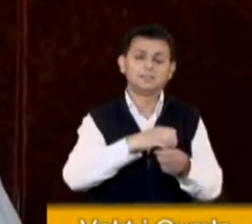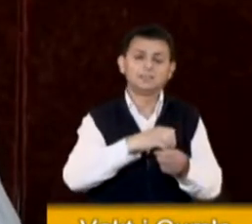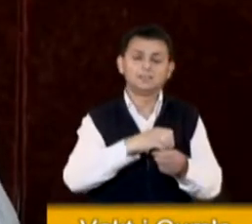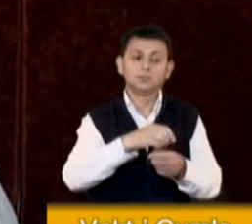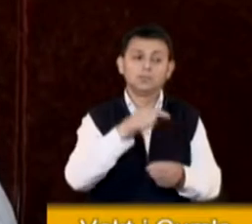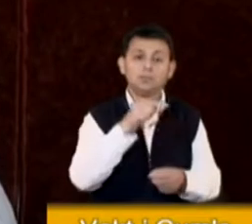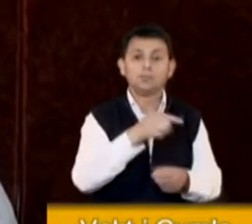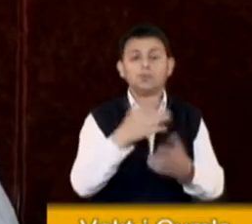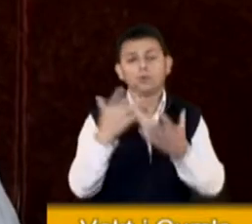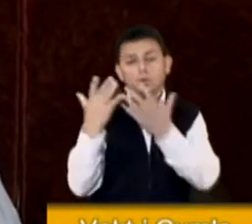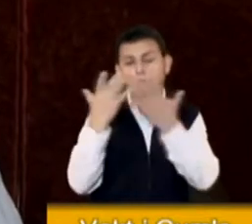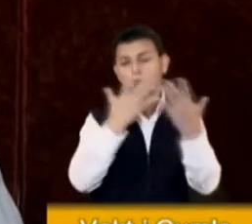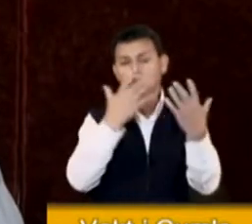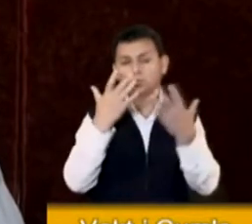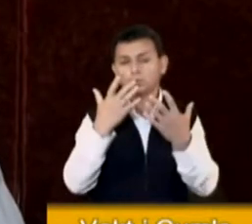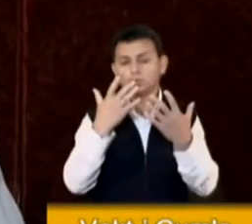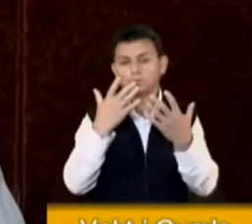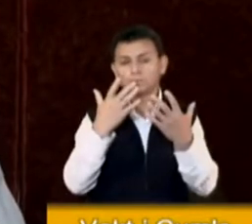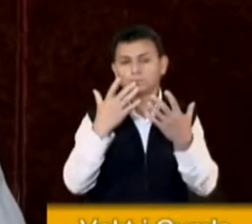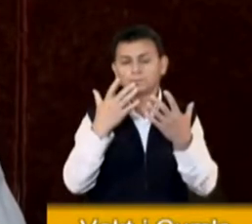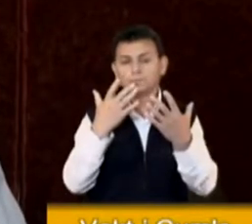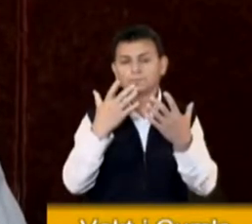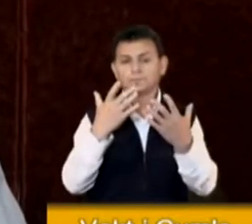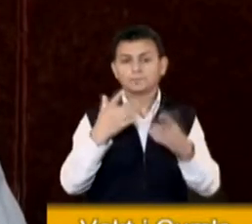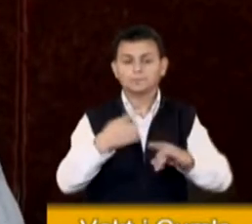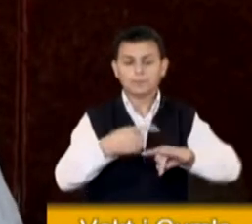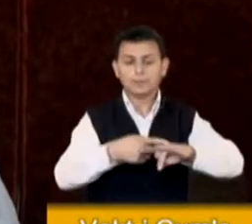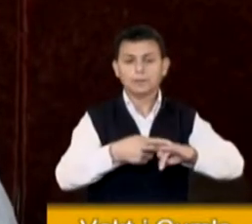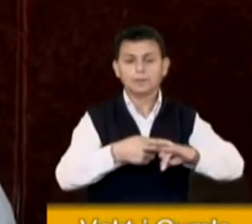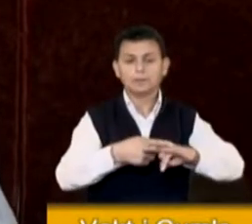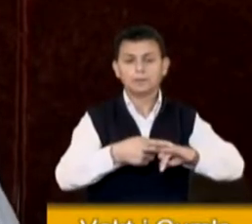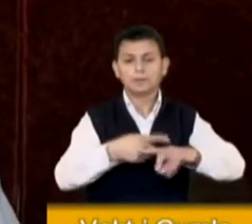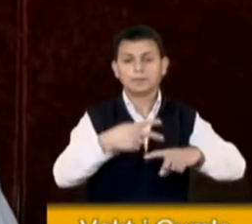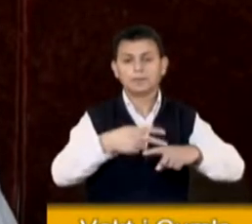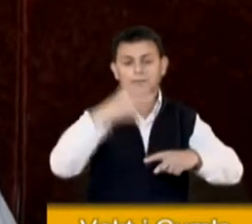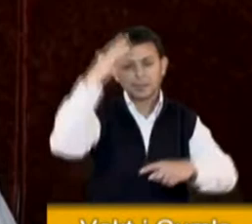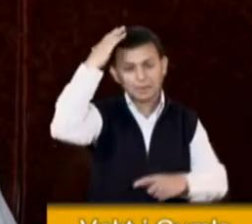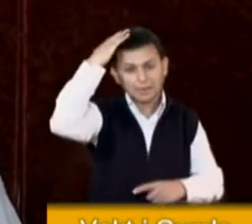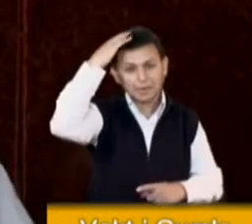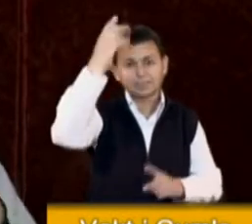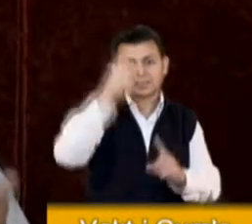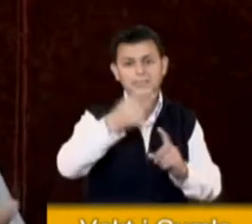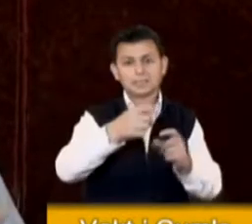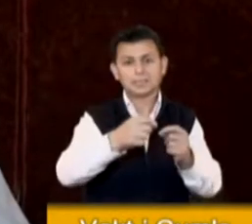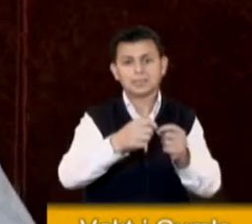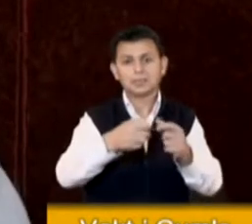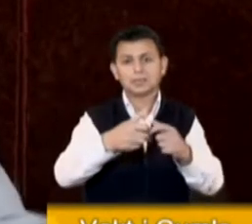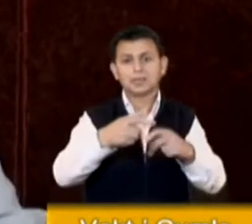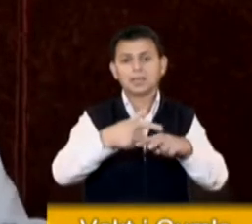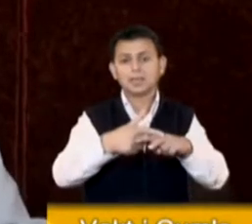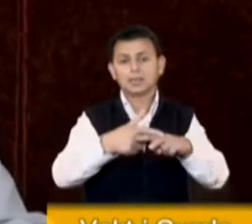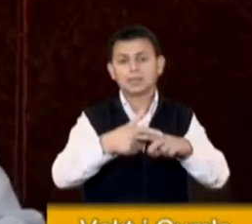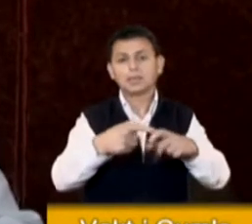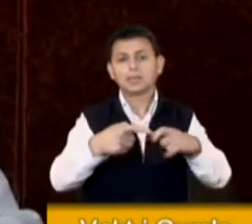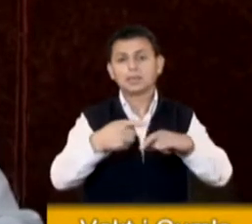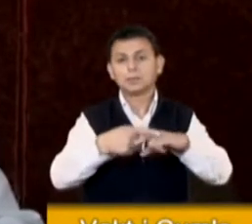ve diyordu ki Hazreti İbrahim Aleyhissalatu Vesselam da bu sözlerle İsmail Aleyhisselam'ı